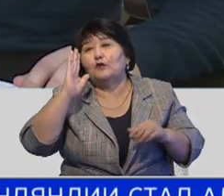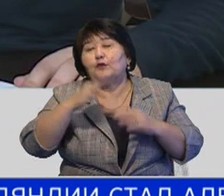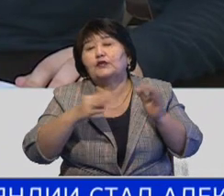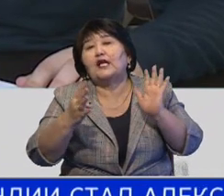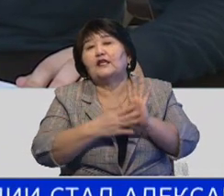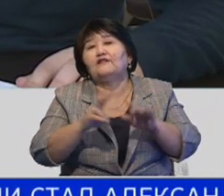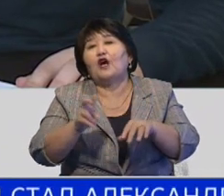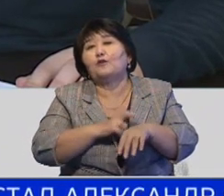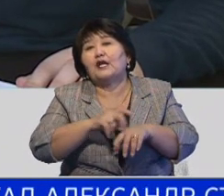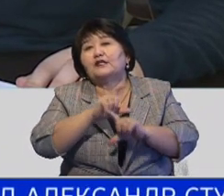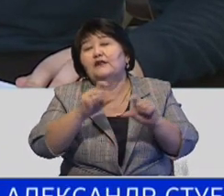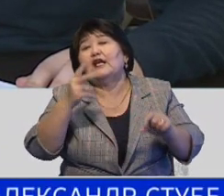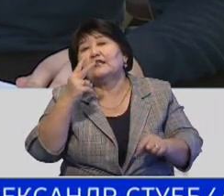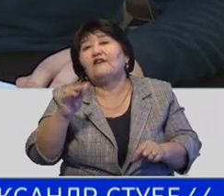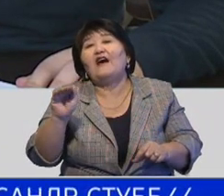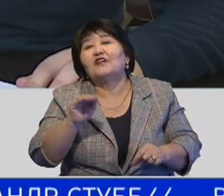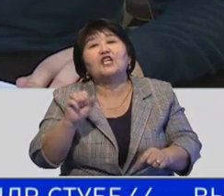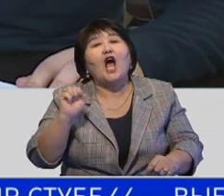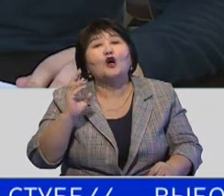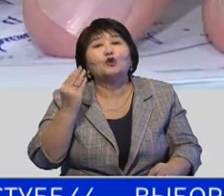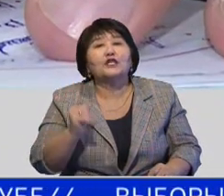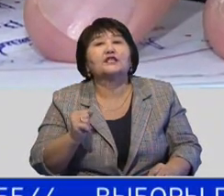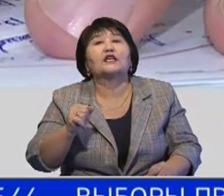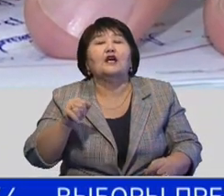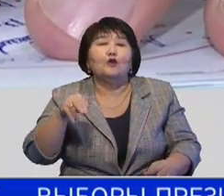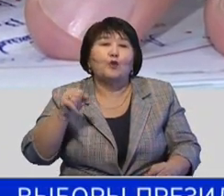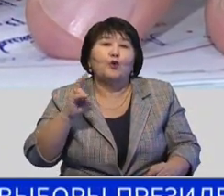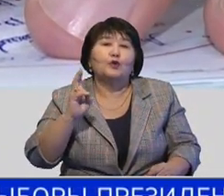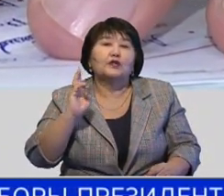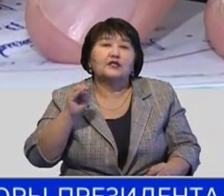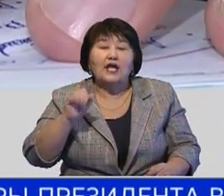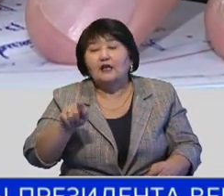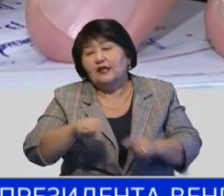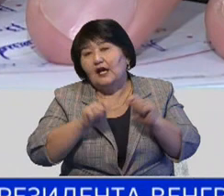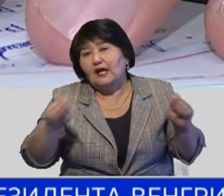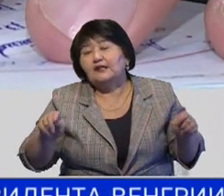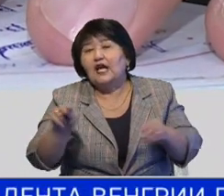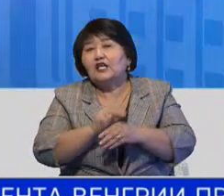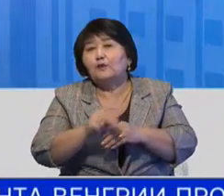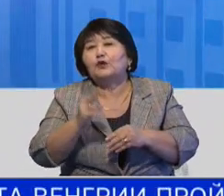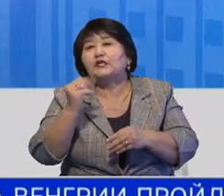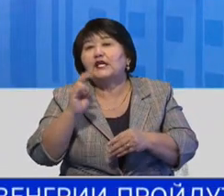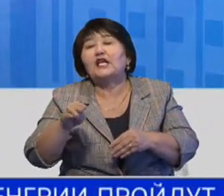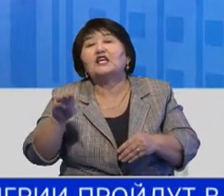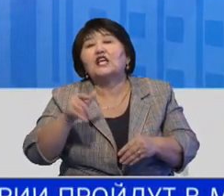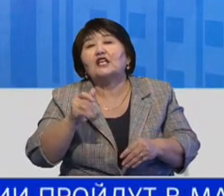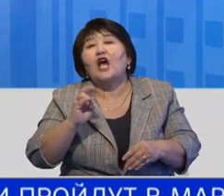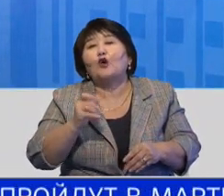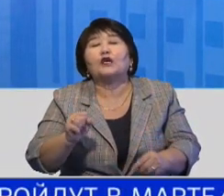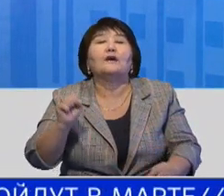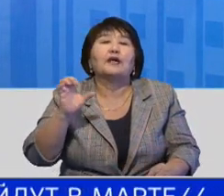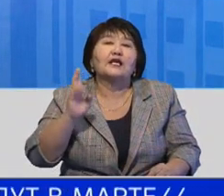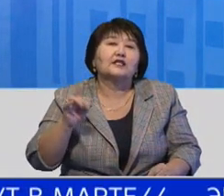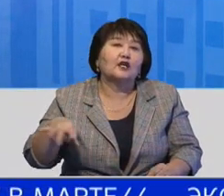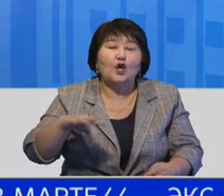де врачебных амбулаторий и два фельдшерско-акушерских пункта также рассматривается вопрос открытия реабилитационных центров в Шана хурган ском и аральском